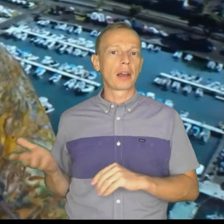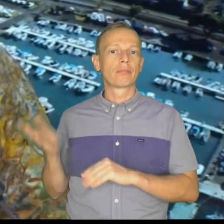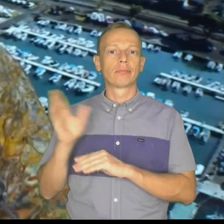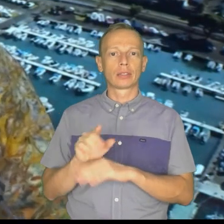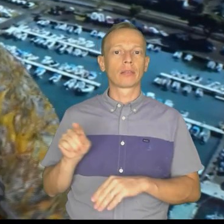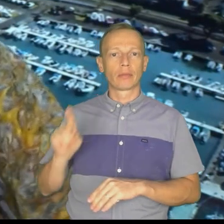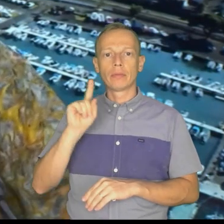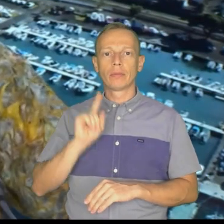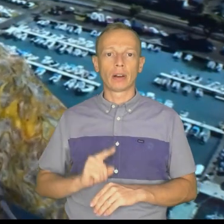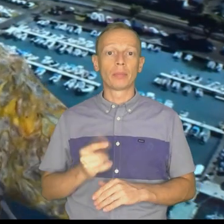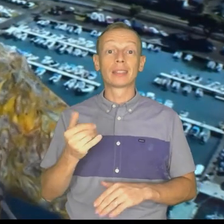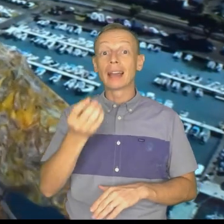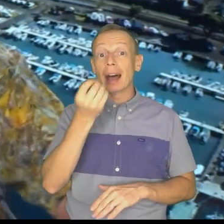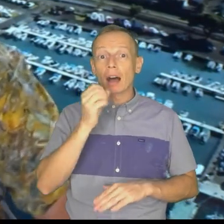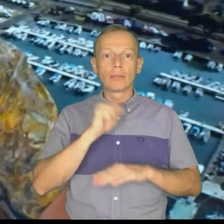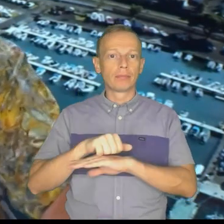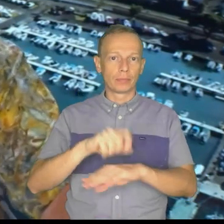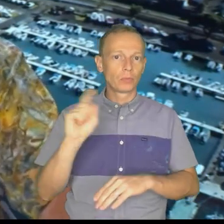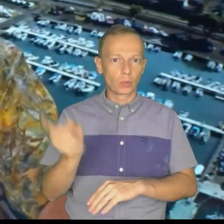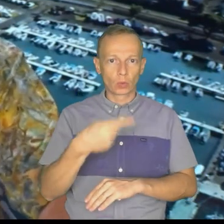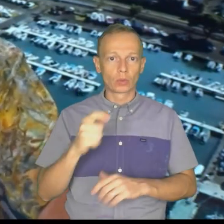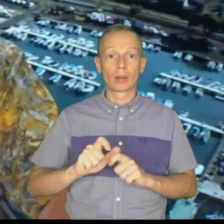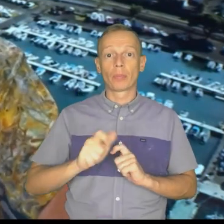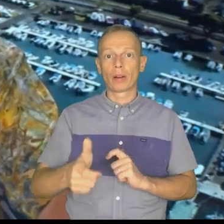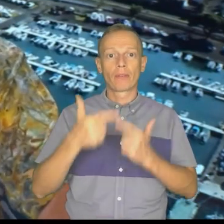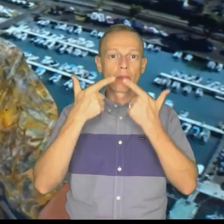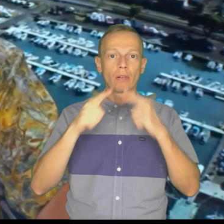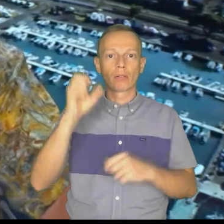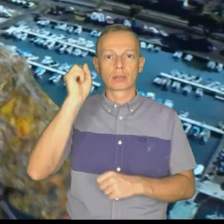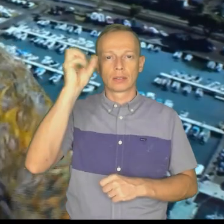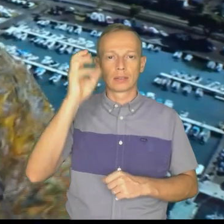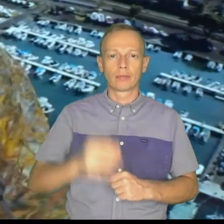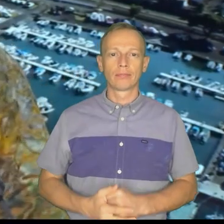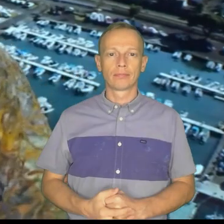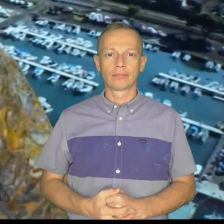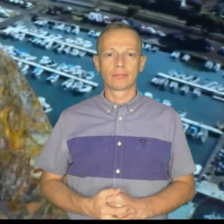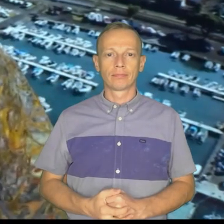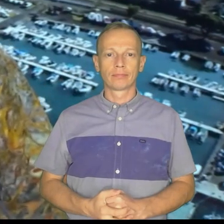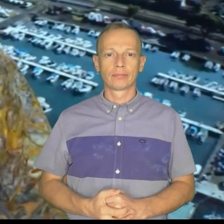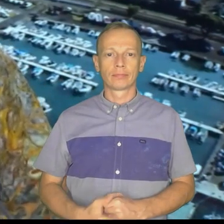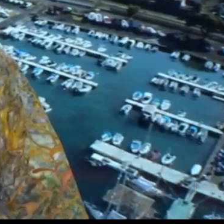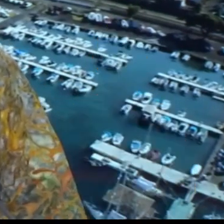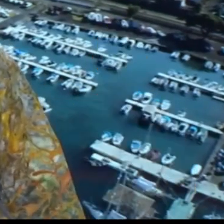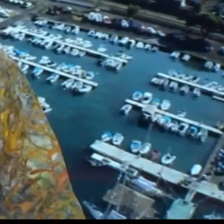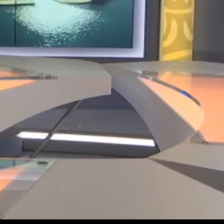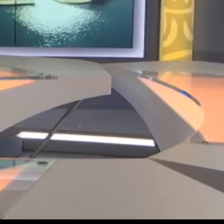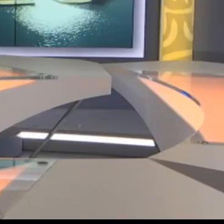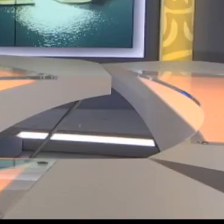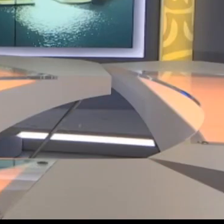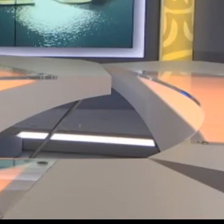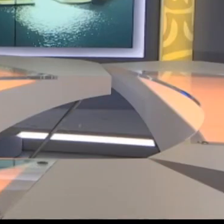notre charmante Ayata Tarho. Si vous êtes à table, un très bon appétit. Tout de suite, votre journal Oreo Maui.